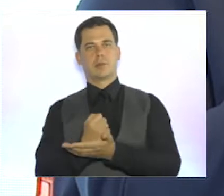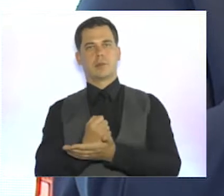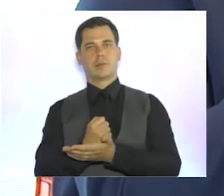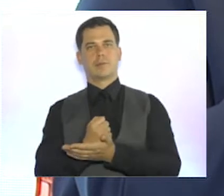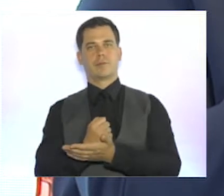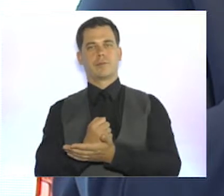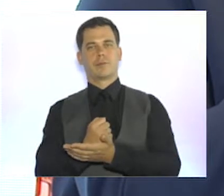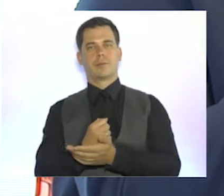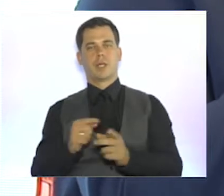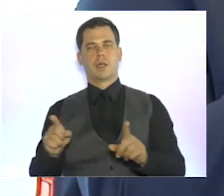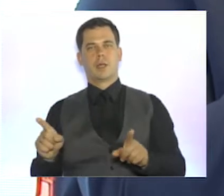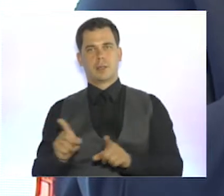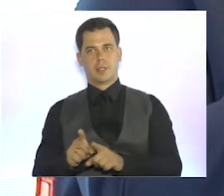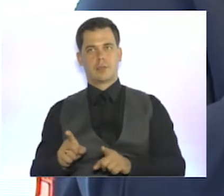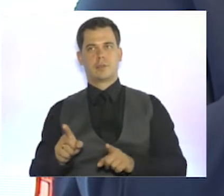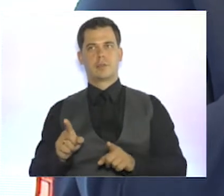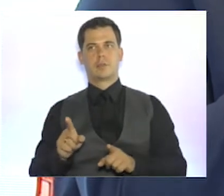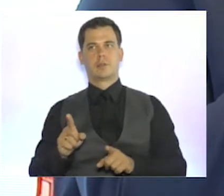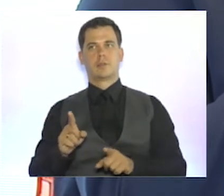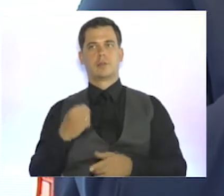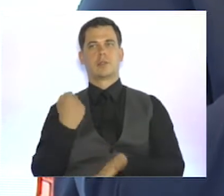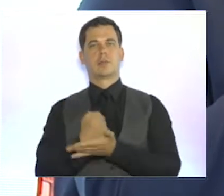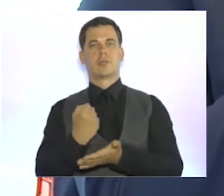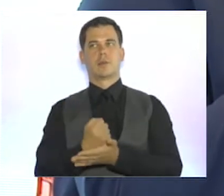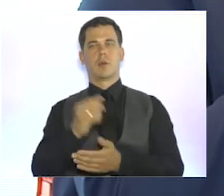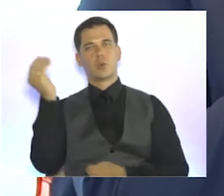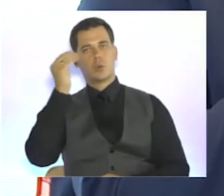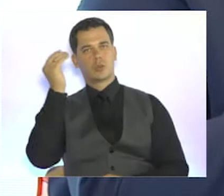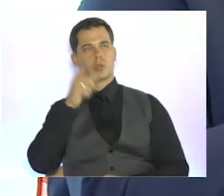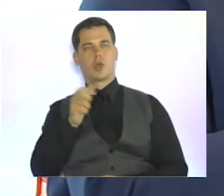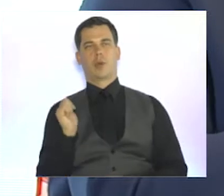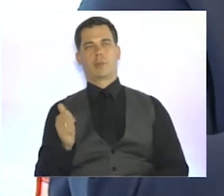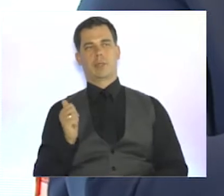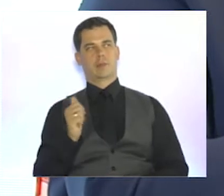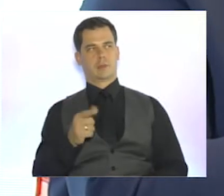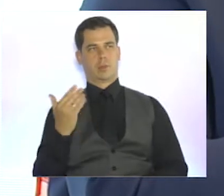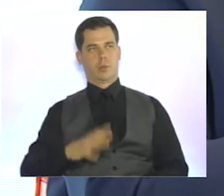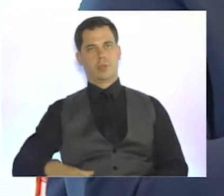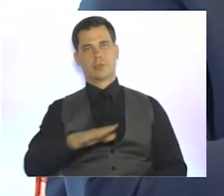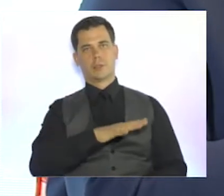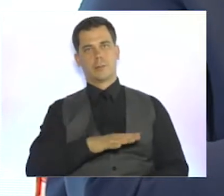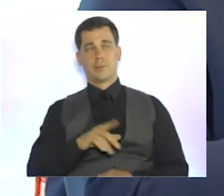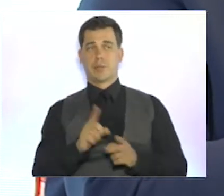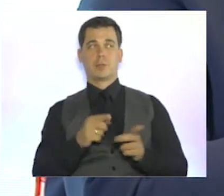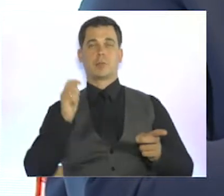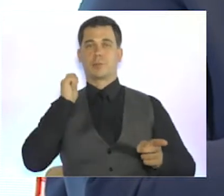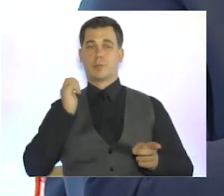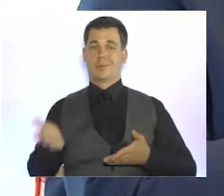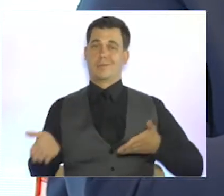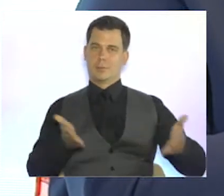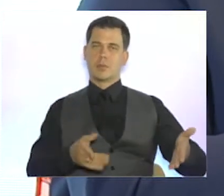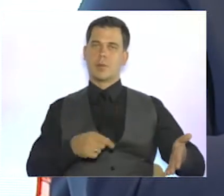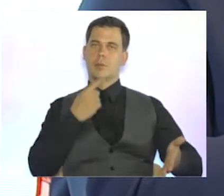została pozostawiona sprawa uczenia kompetencji społecznych. To, co pani właśnie tutaj